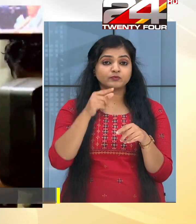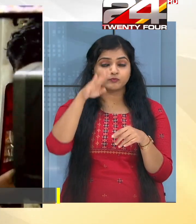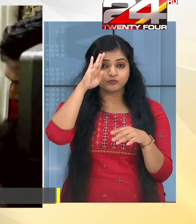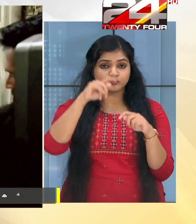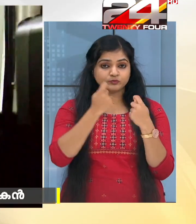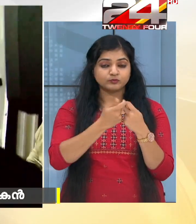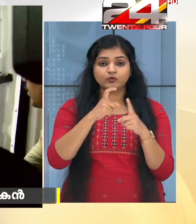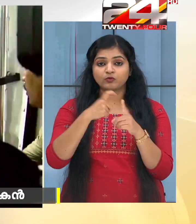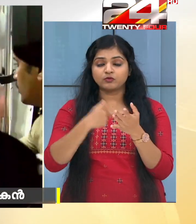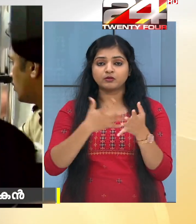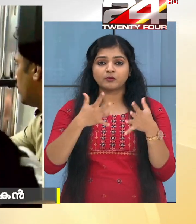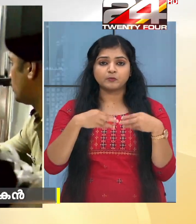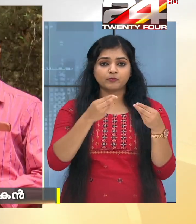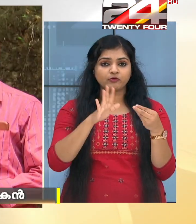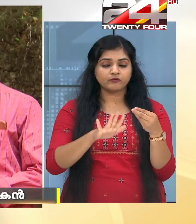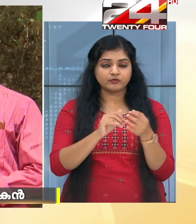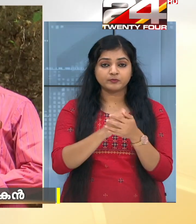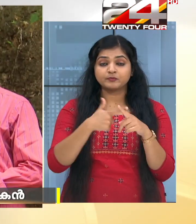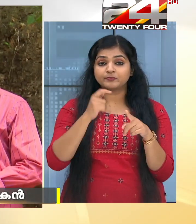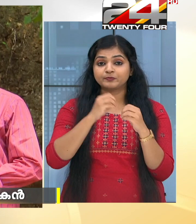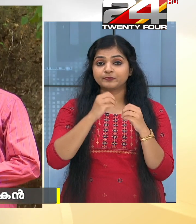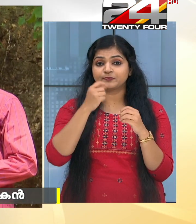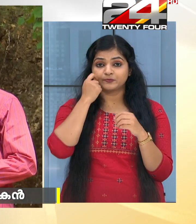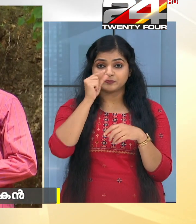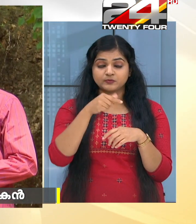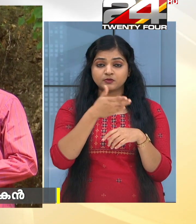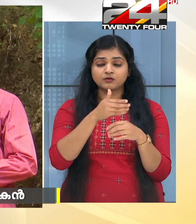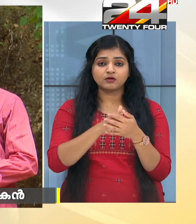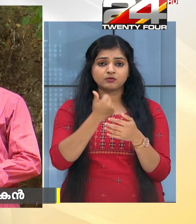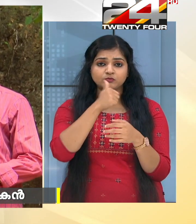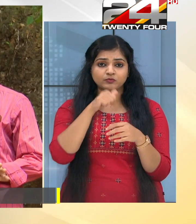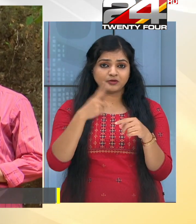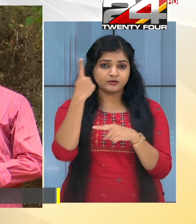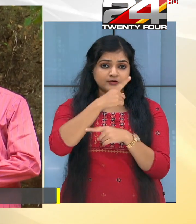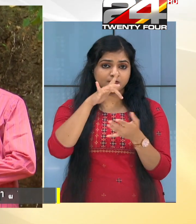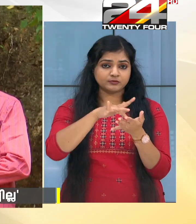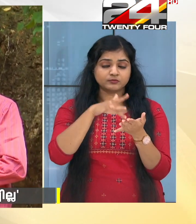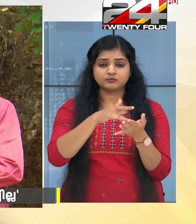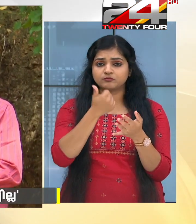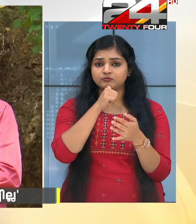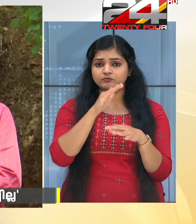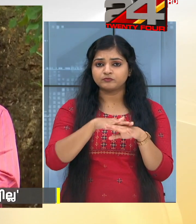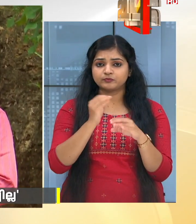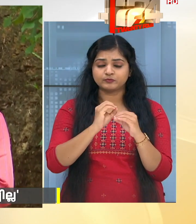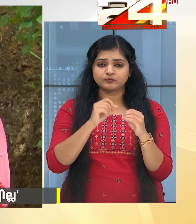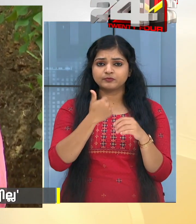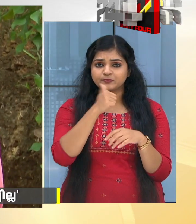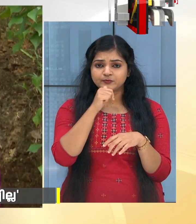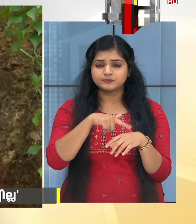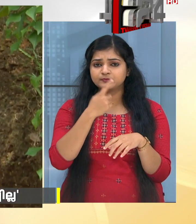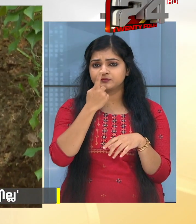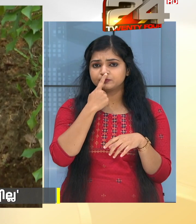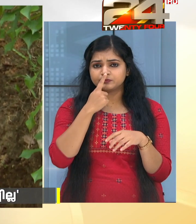സന്ദീപ് മദ്യപിച്ചിരുന്നില്ല എന്നാണ് ബിനുവും അയൽവാസികളും പറയുന്നത്. ആ ദിവസം പിന്നെ അതിനോട് അടുത്ത സമയങ്ങളിൽ എന്തായാലും മദ്യപിച്ചിട്ടില്ല. ഉണ്ടെങ്കിൽ ആ സ്മെല്ല് വരുമല്ലോ. അല്ലെങ്കിൽ